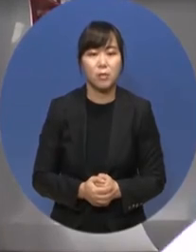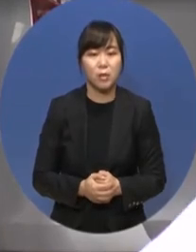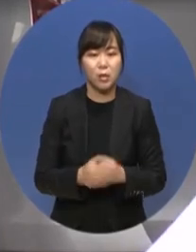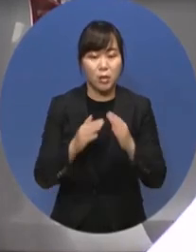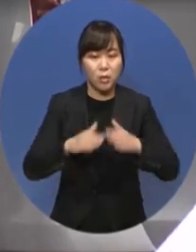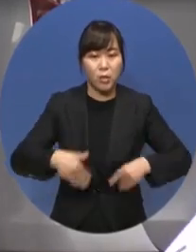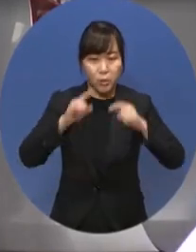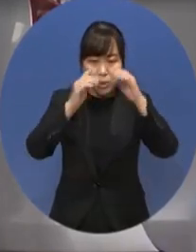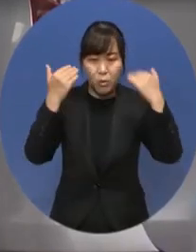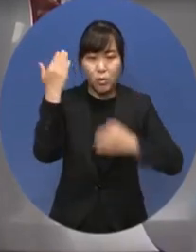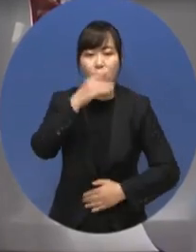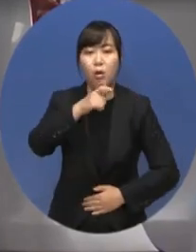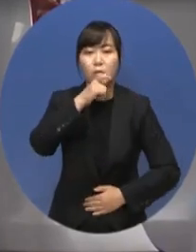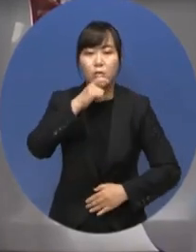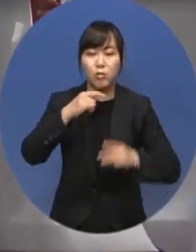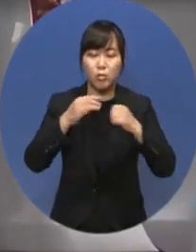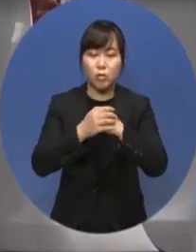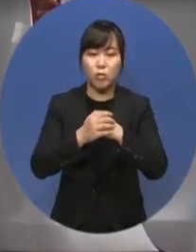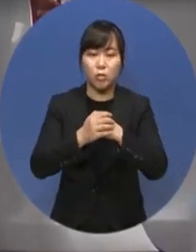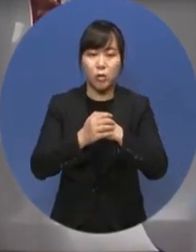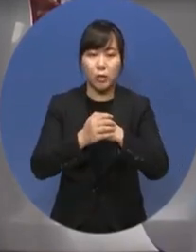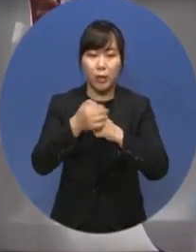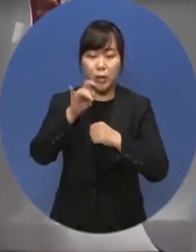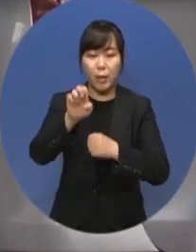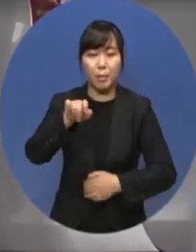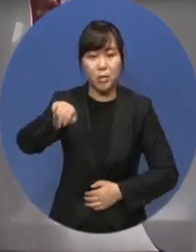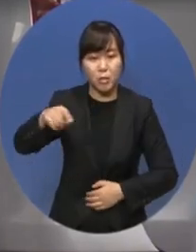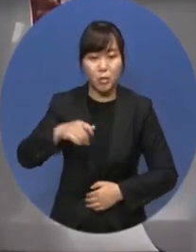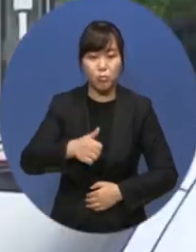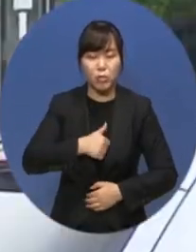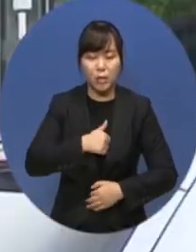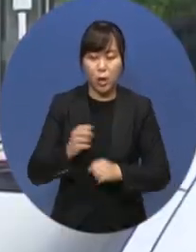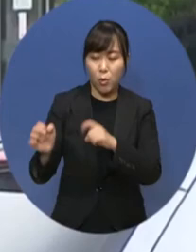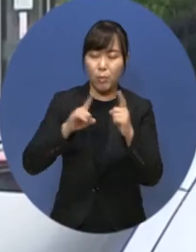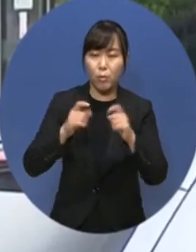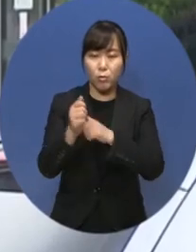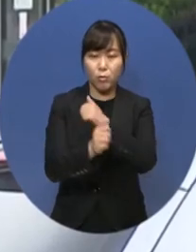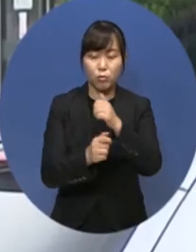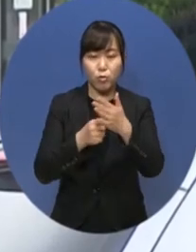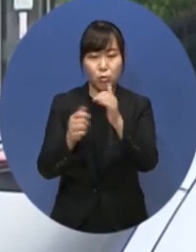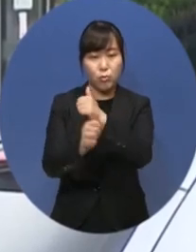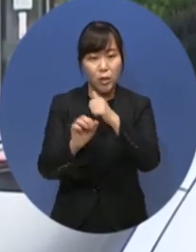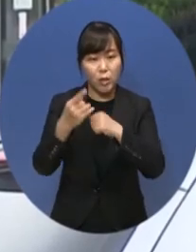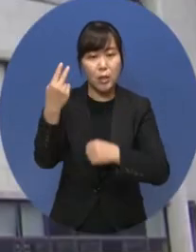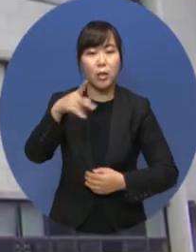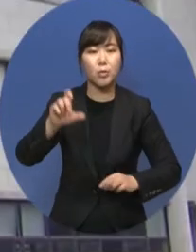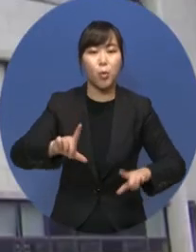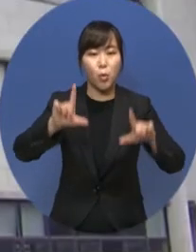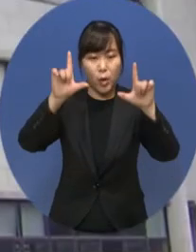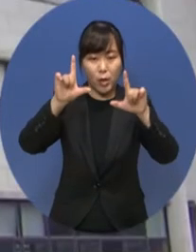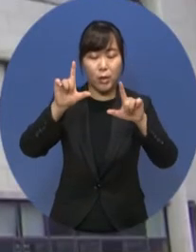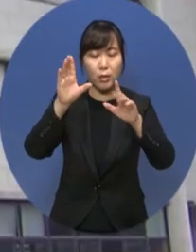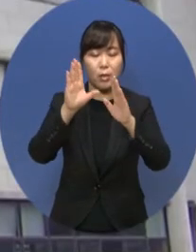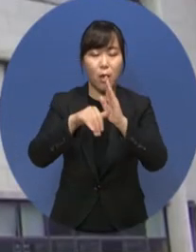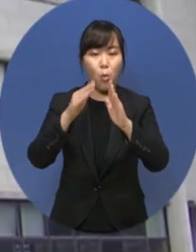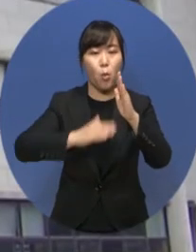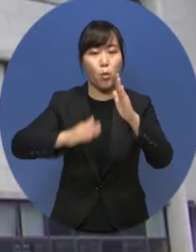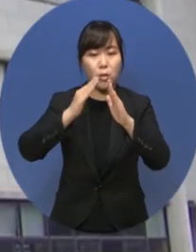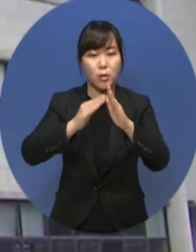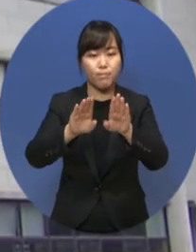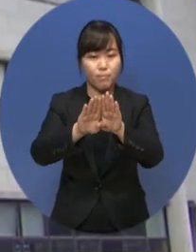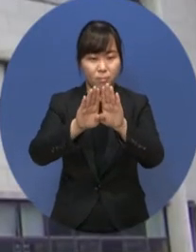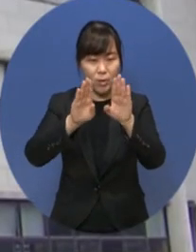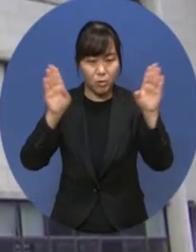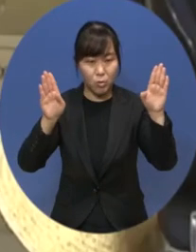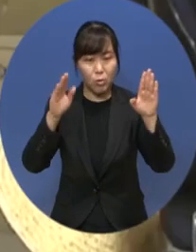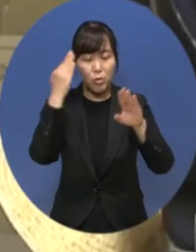전남대학교 여수캠퍼스 위상회복 추진위원회는 지난 2015년 공식 출범한 후 여수캠퍼스